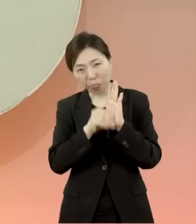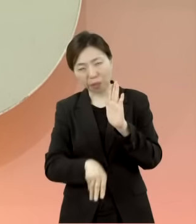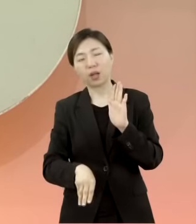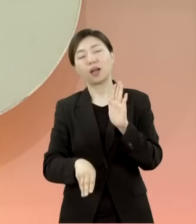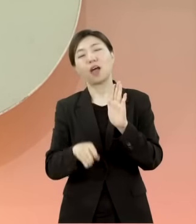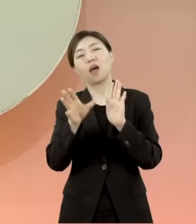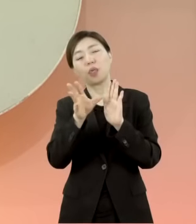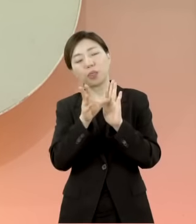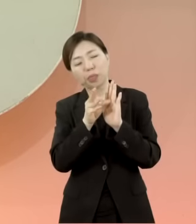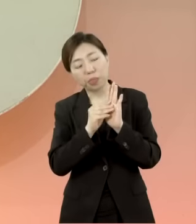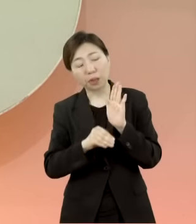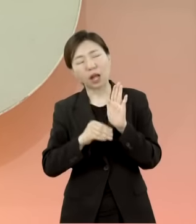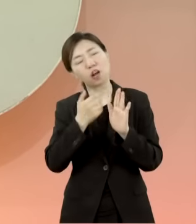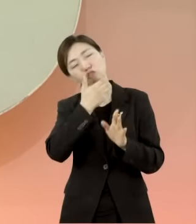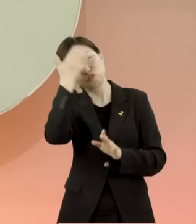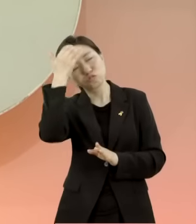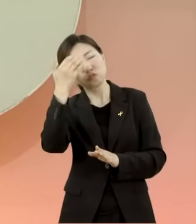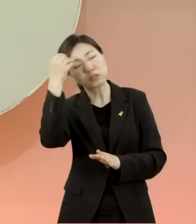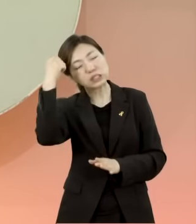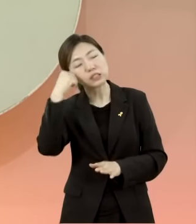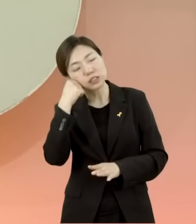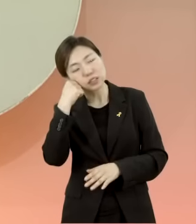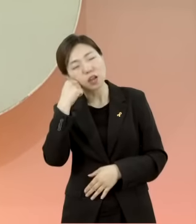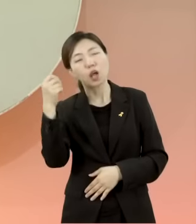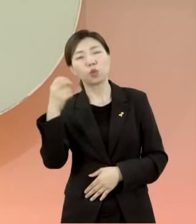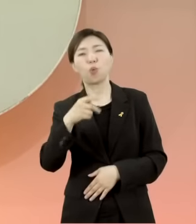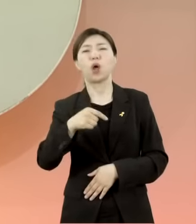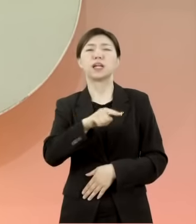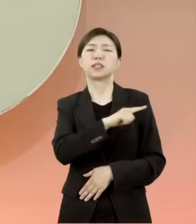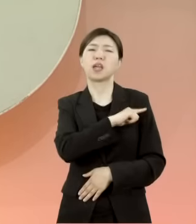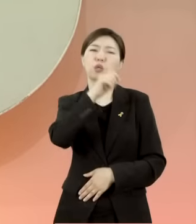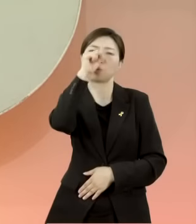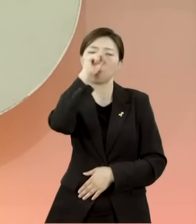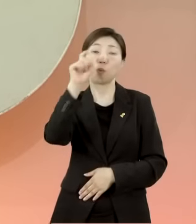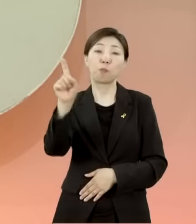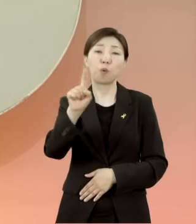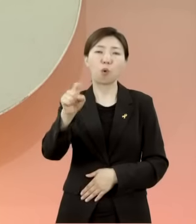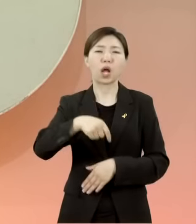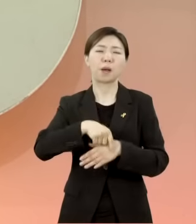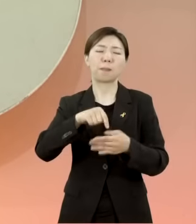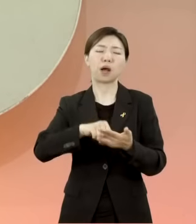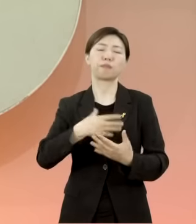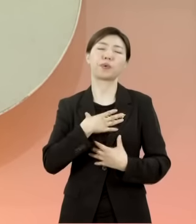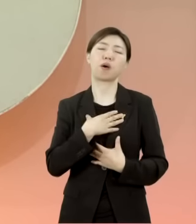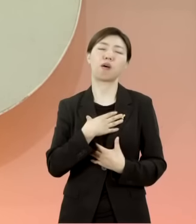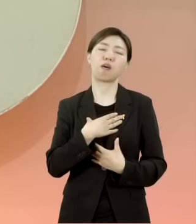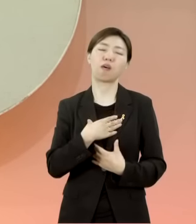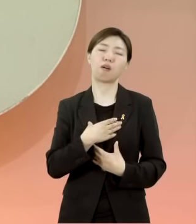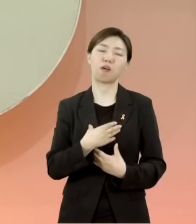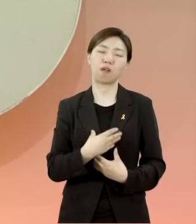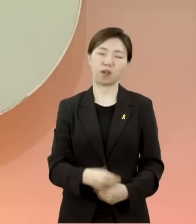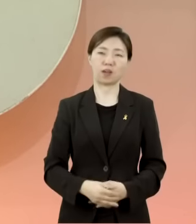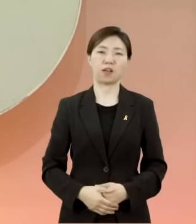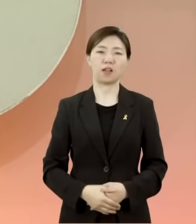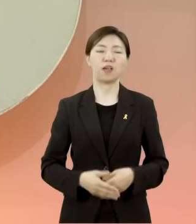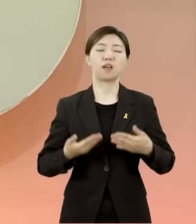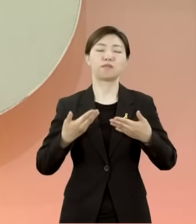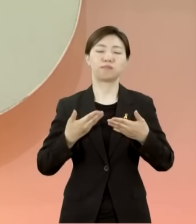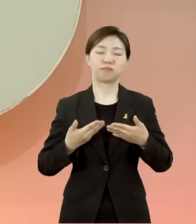꾸고 무엇보다 마음이 너무 편안해지더라고요 아 이거구나